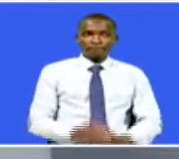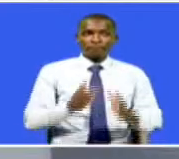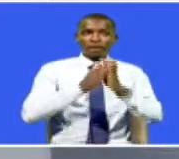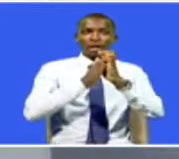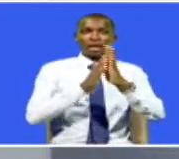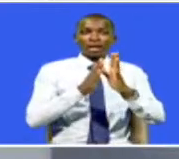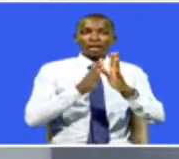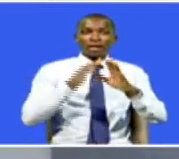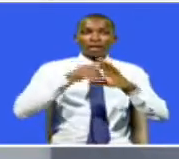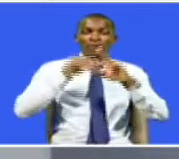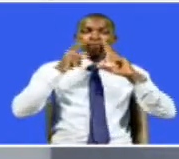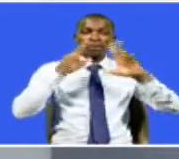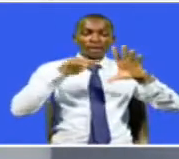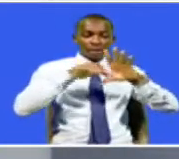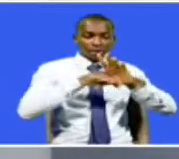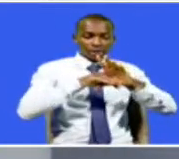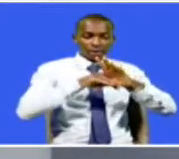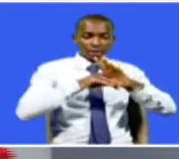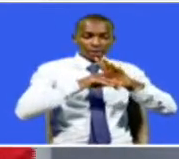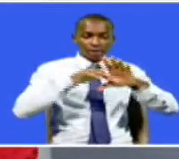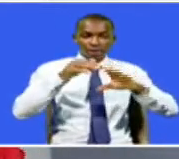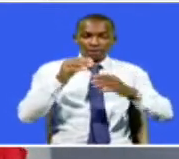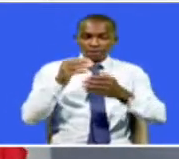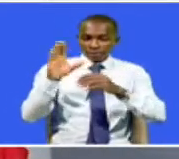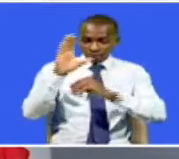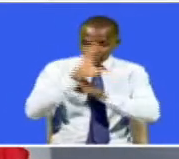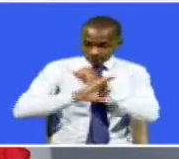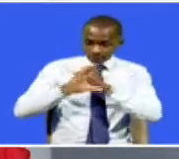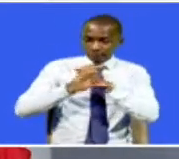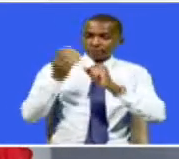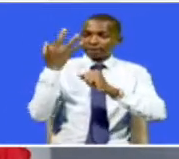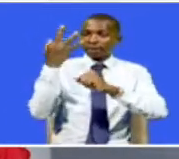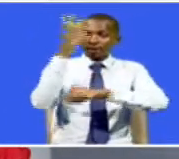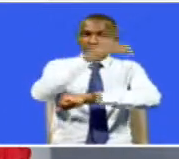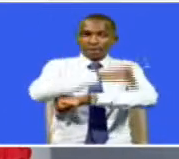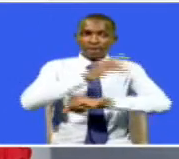amani na utulivu nchini siku tatu baada ya matokeo ya kura ya urais kutangazwa.